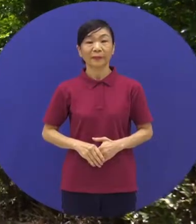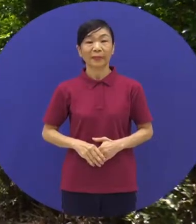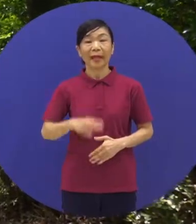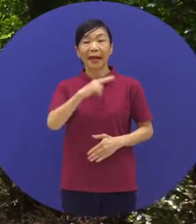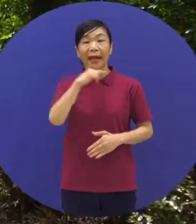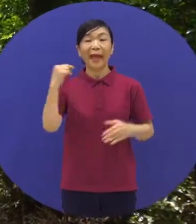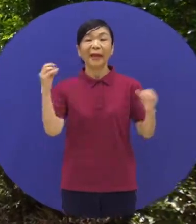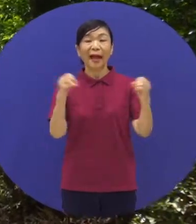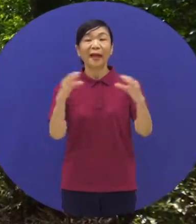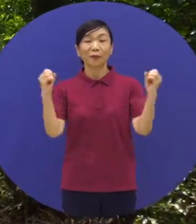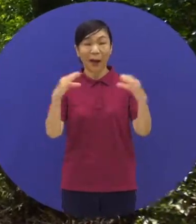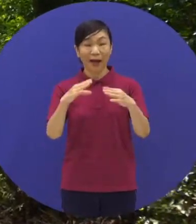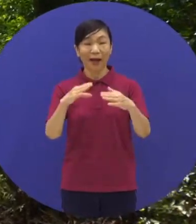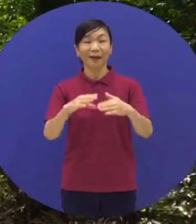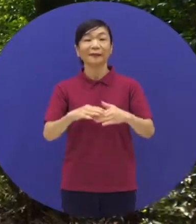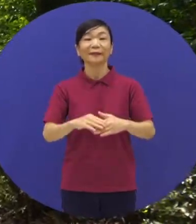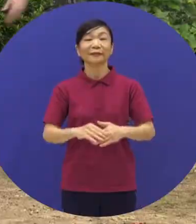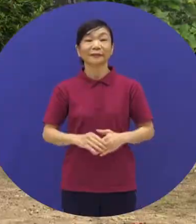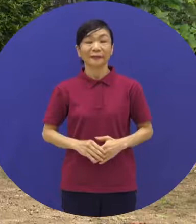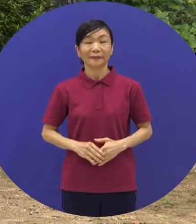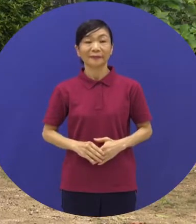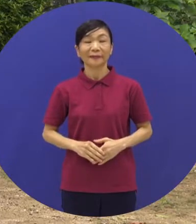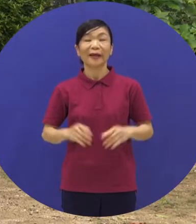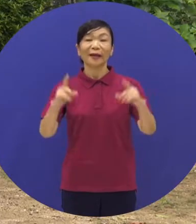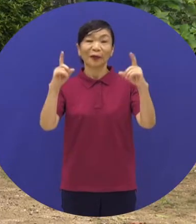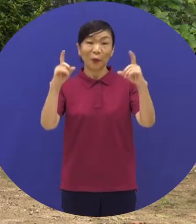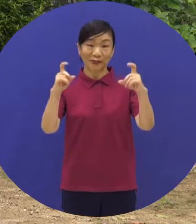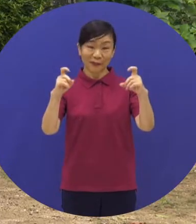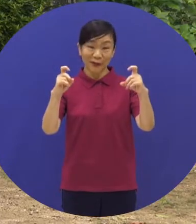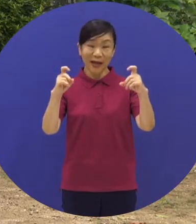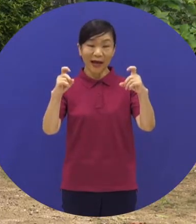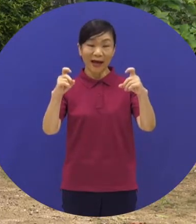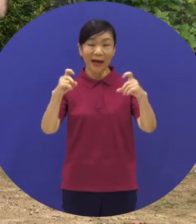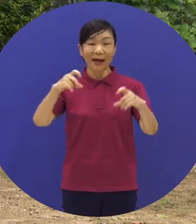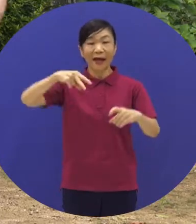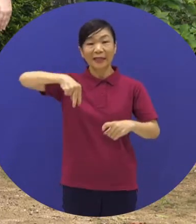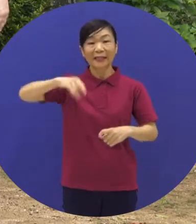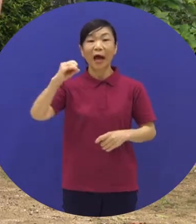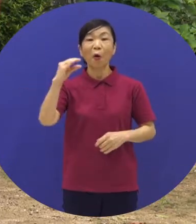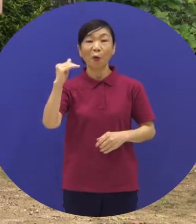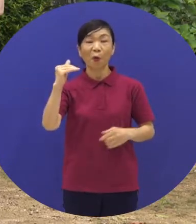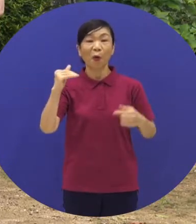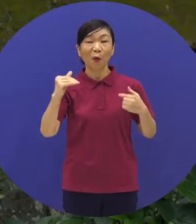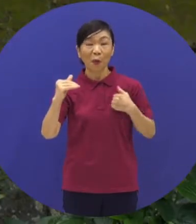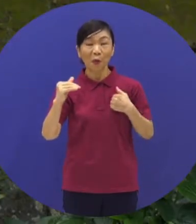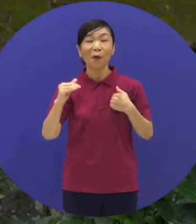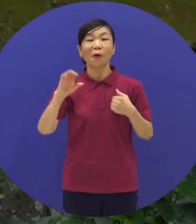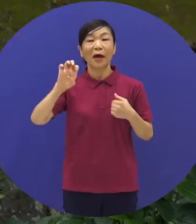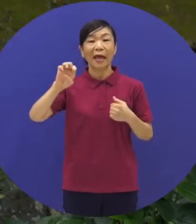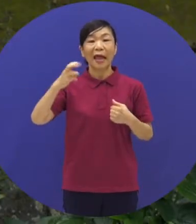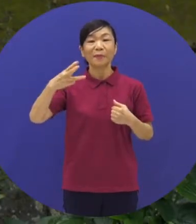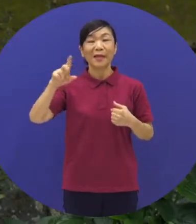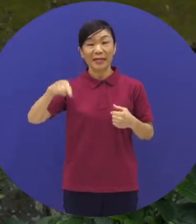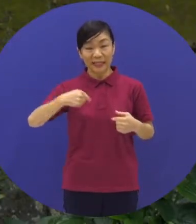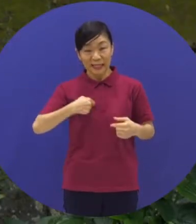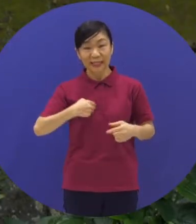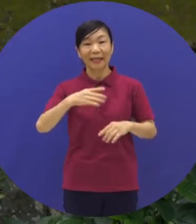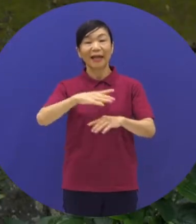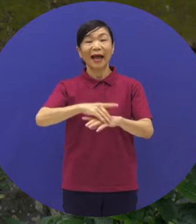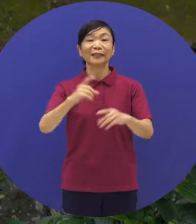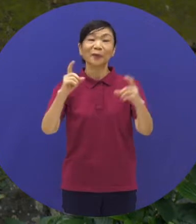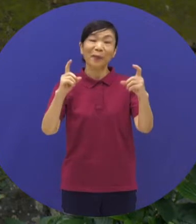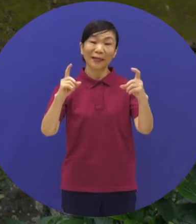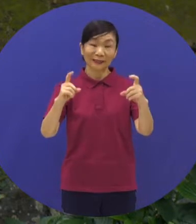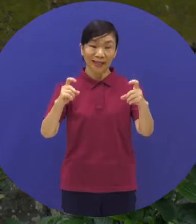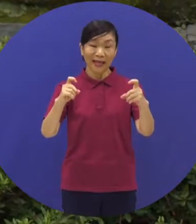佐世保でイングリッシュ。 Hello everyone, I am Naoko. I'm Emily, nice to